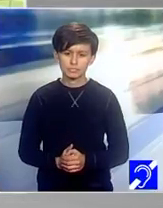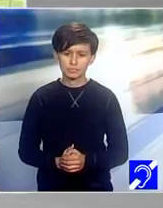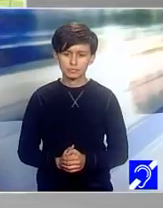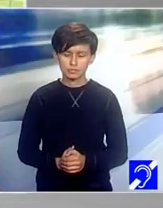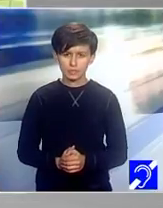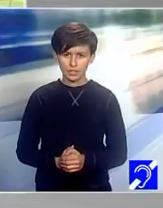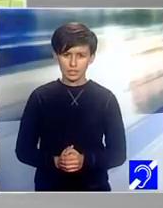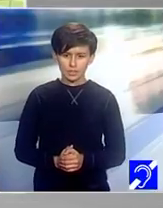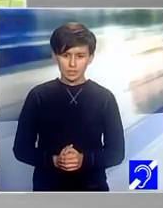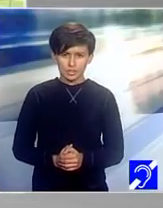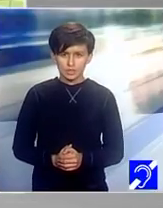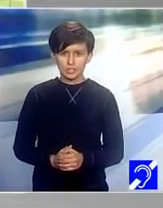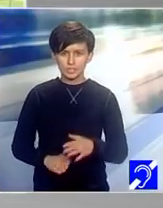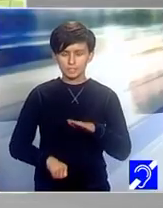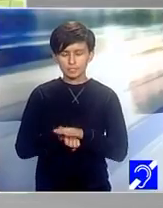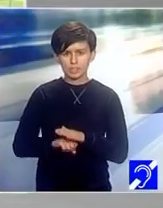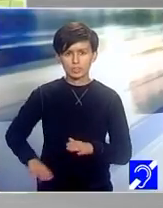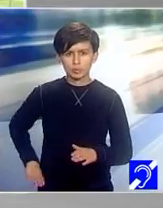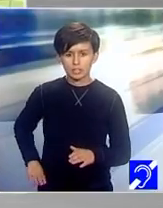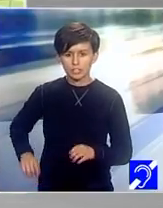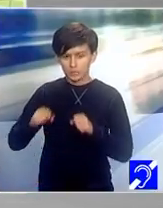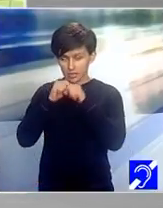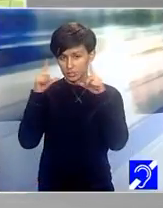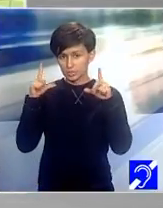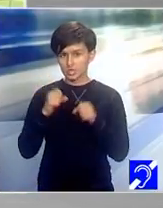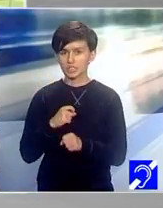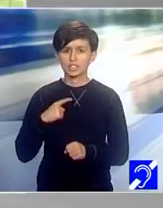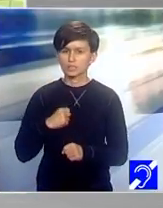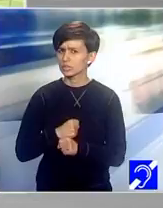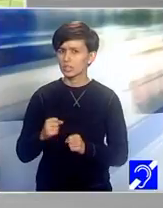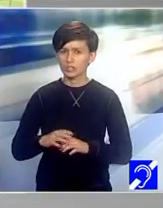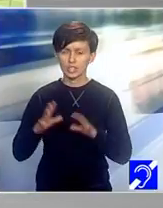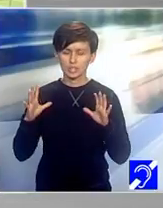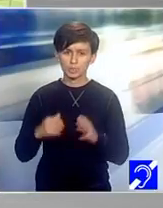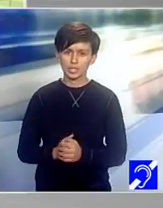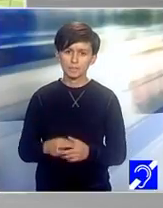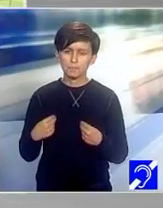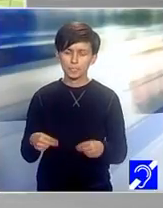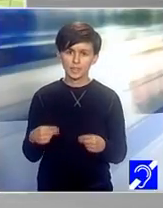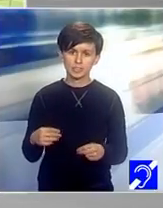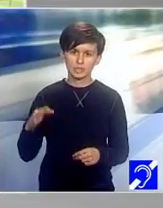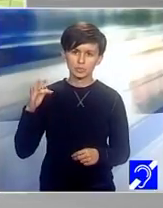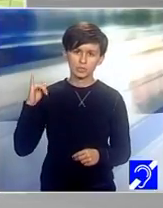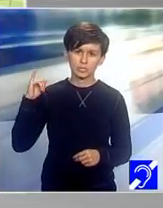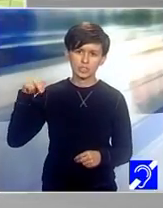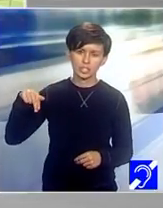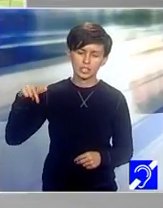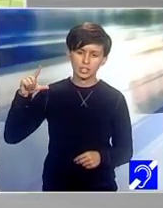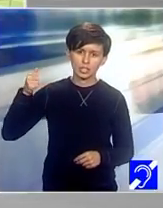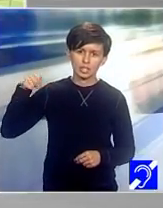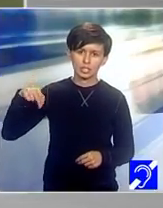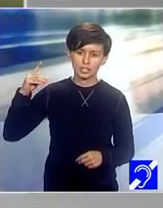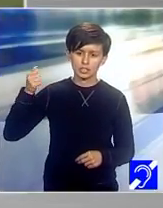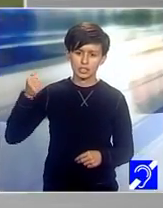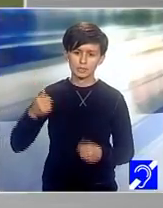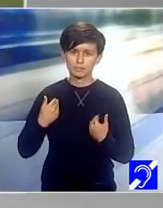Încă o dată, în fotbalul feminin surprizele sunt întotdeauna foarte mari. Ca exemplu, doresc să vă spun că Finlanda a pierdut